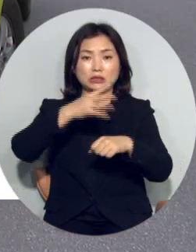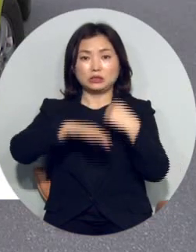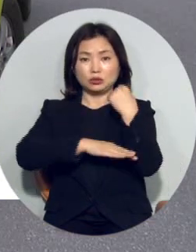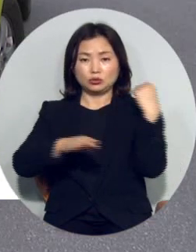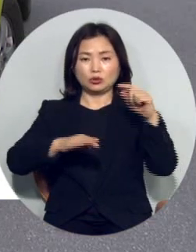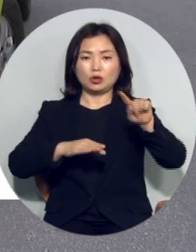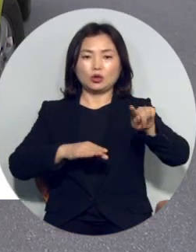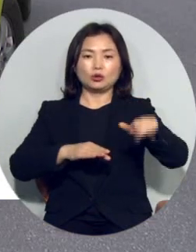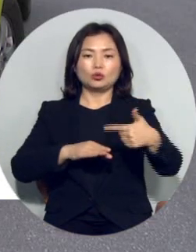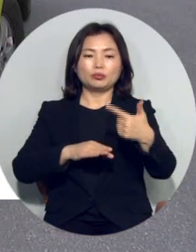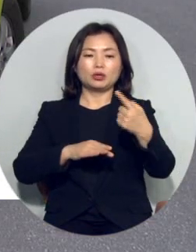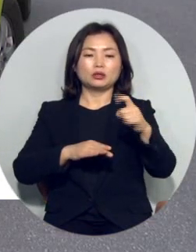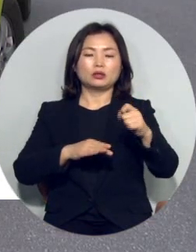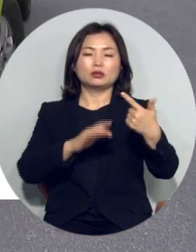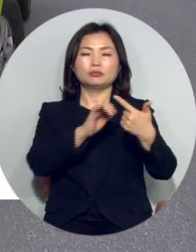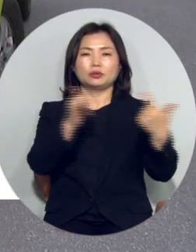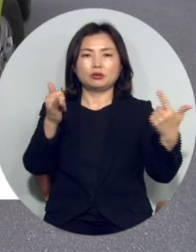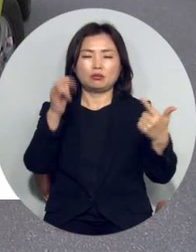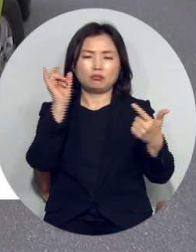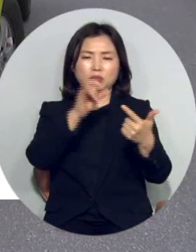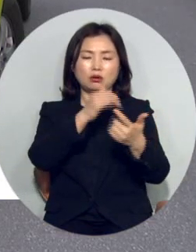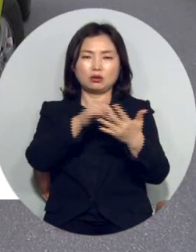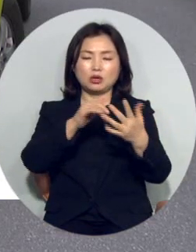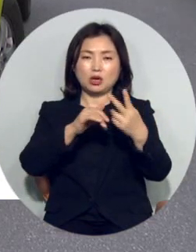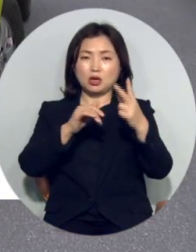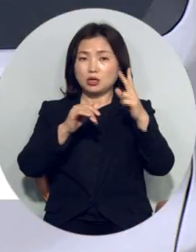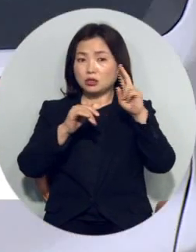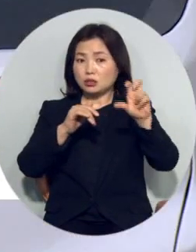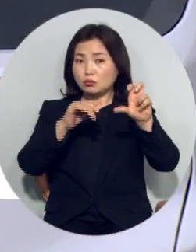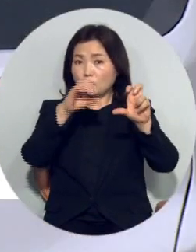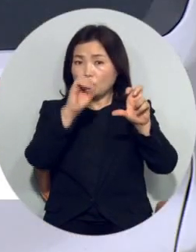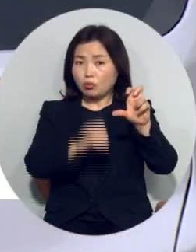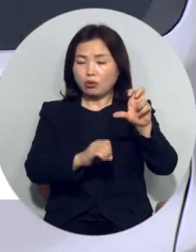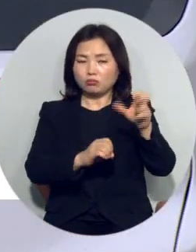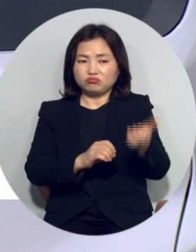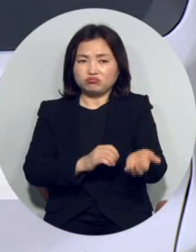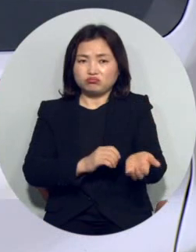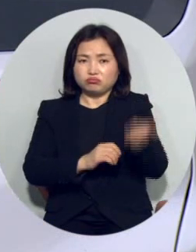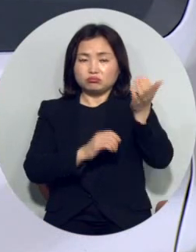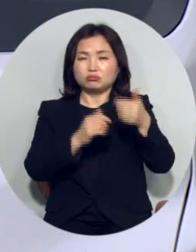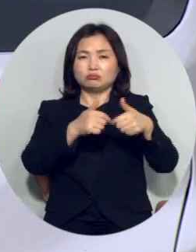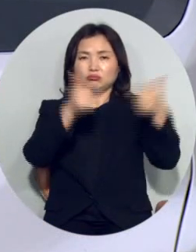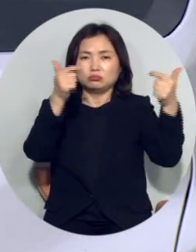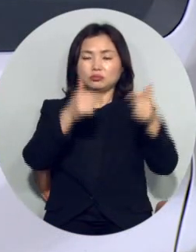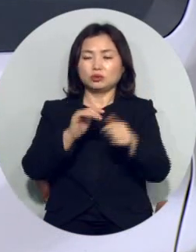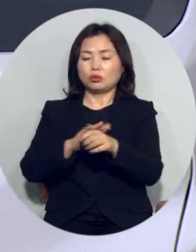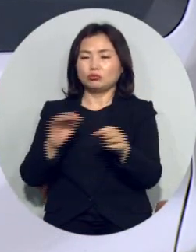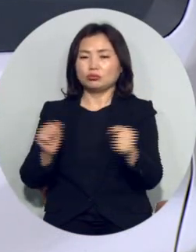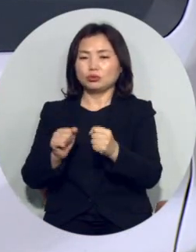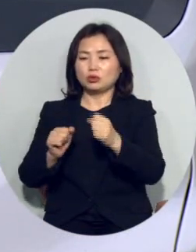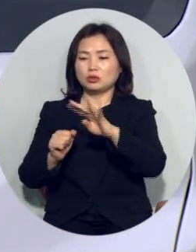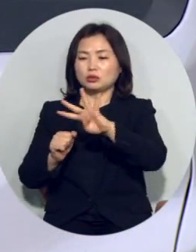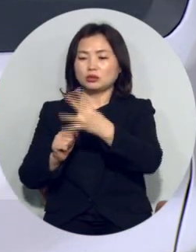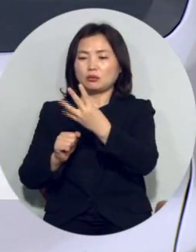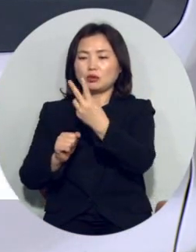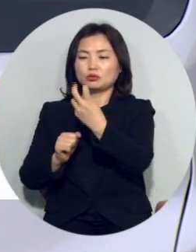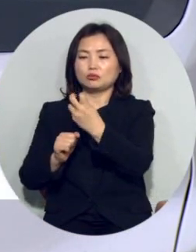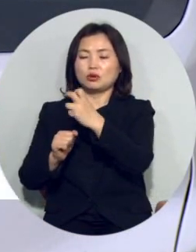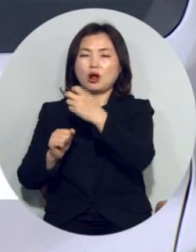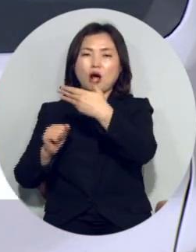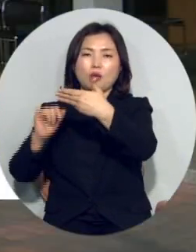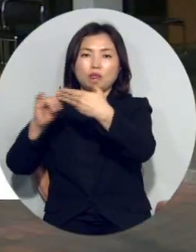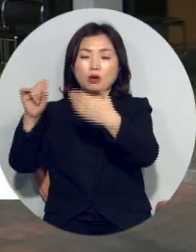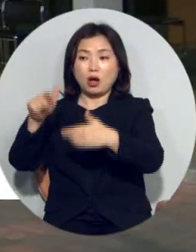루페 16명으로 확신 자수가 25% 가량 껑충 뛰었습니다 경북은 400 29명으로